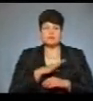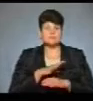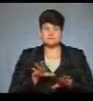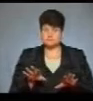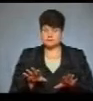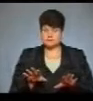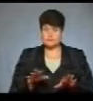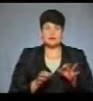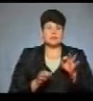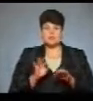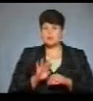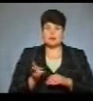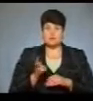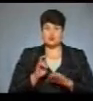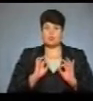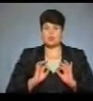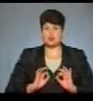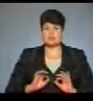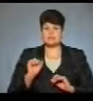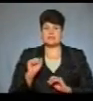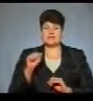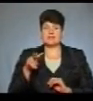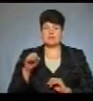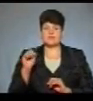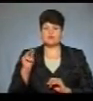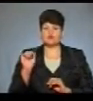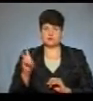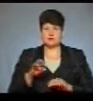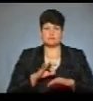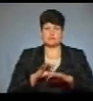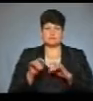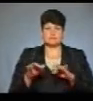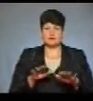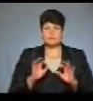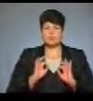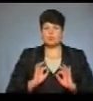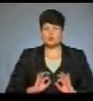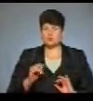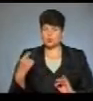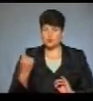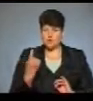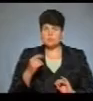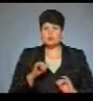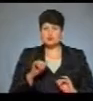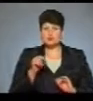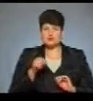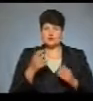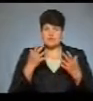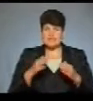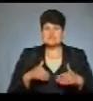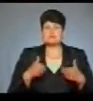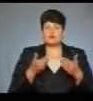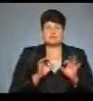відбулося. На суд не з'явився прокурор Андрій Левчук, який вів справу. У прокуратурі області, куди цього ж дня звернулися